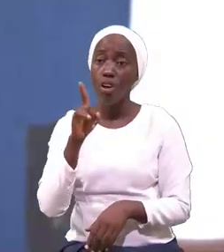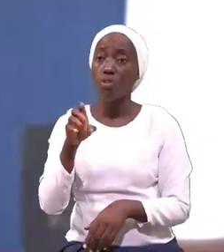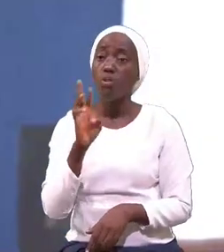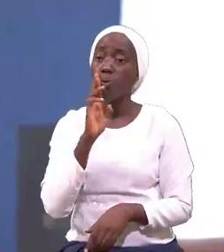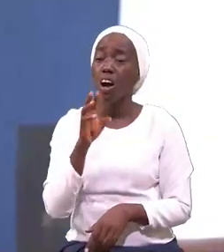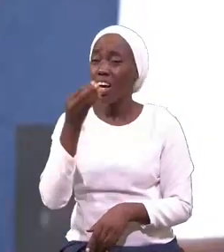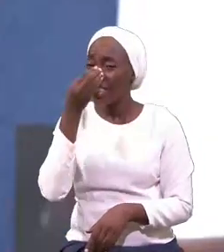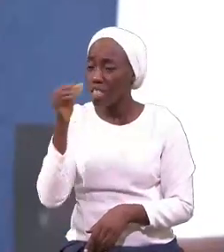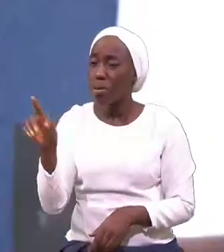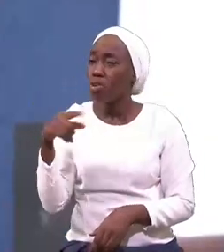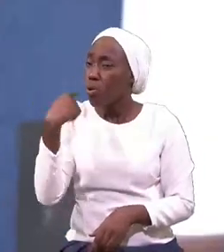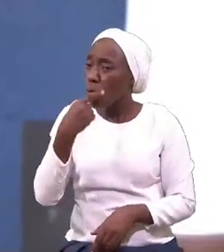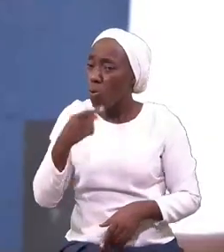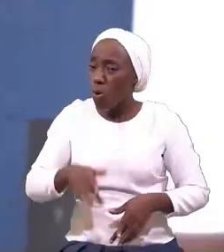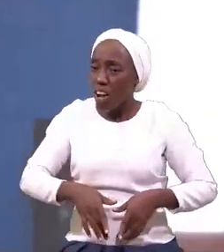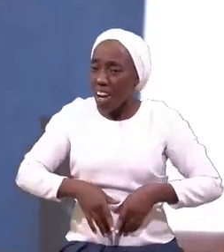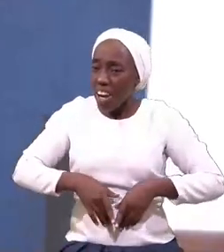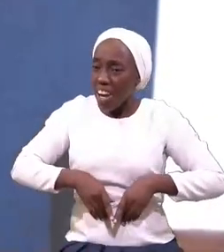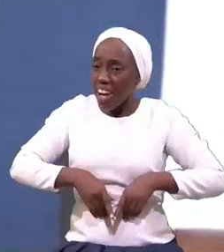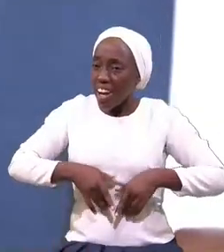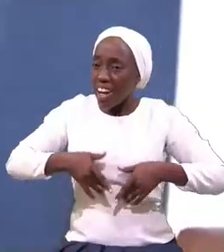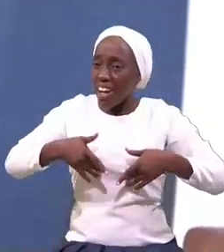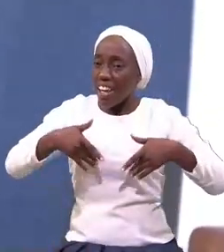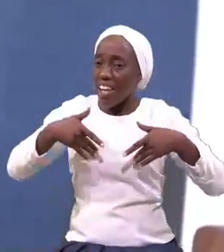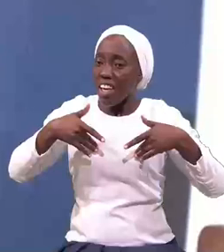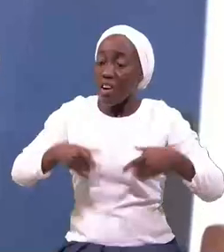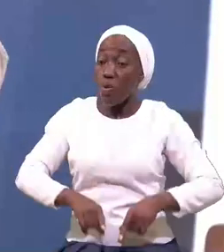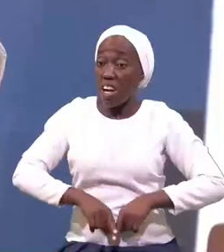Tu ne la méprises pas, mais tu méprises celui qui est en elle.